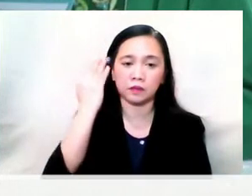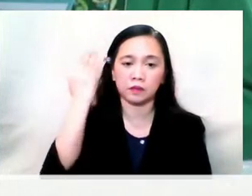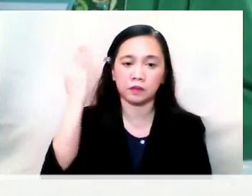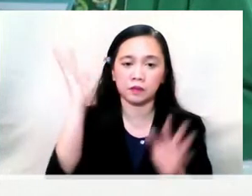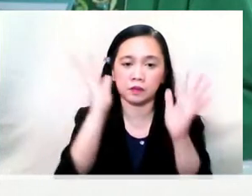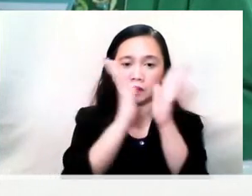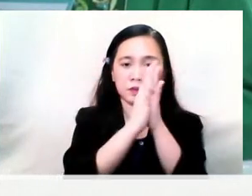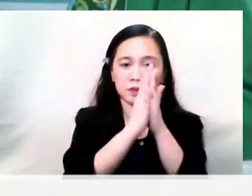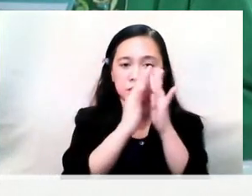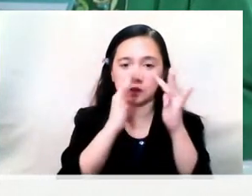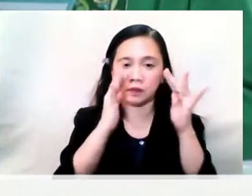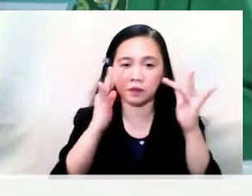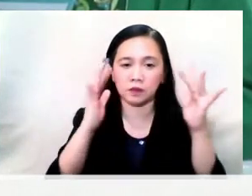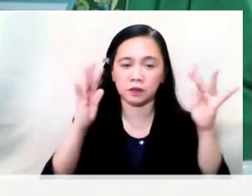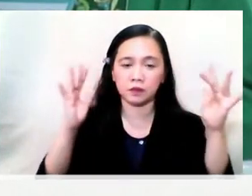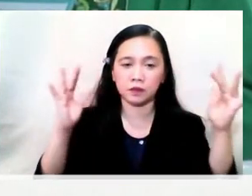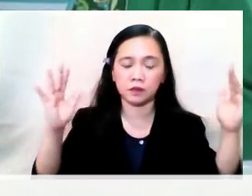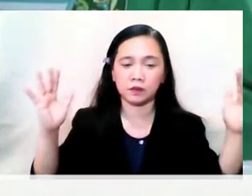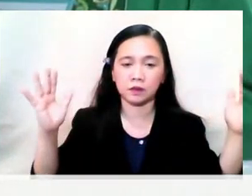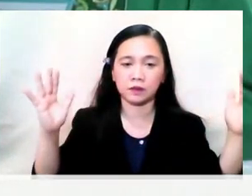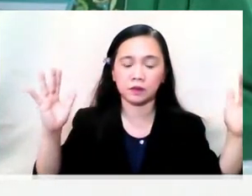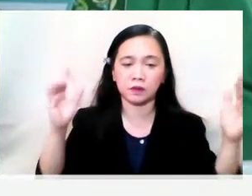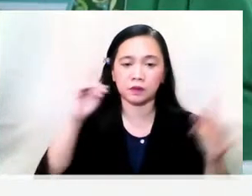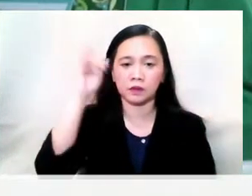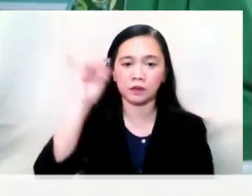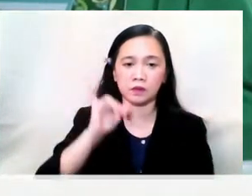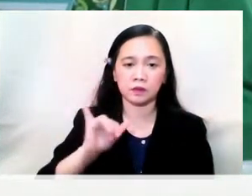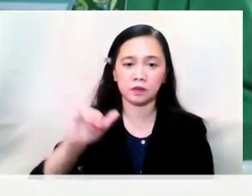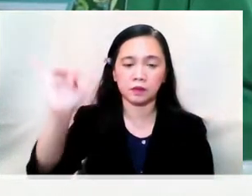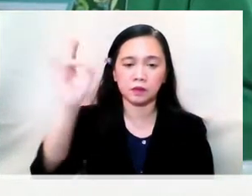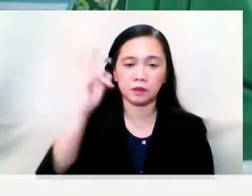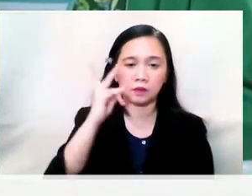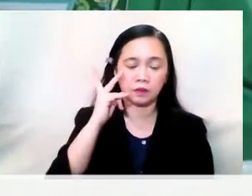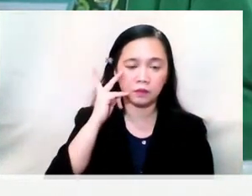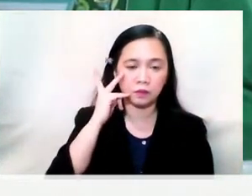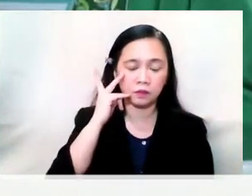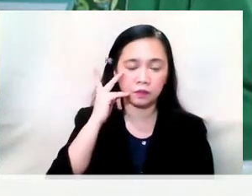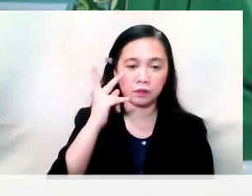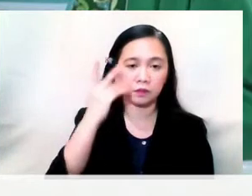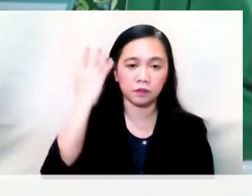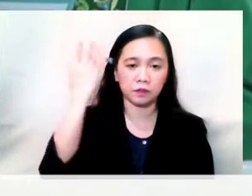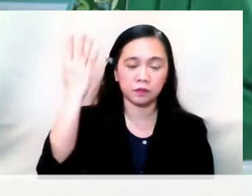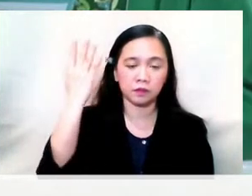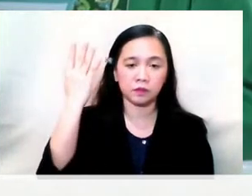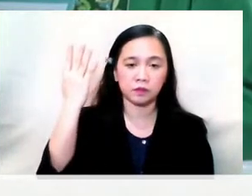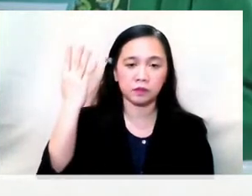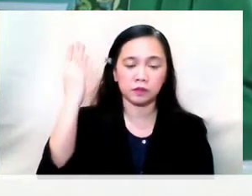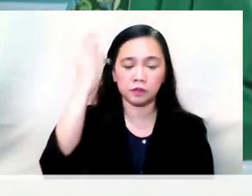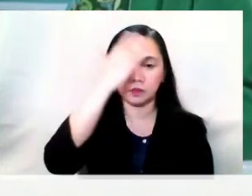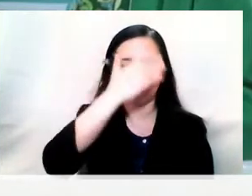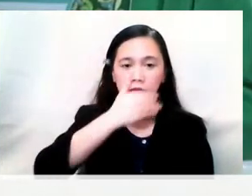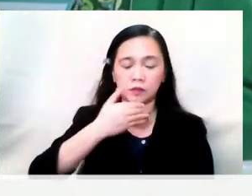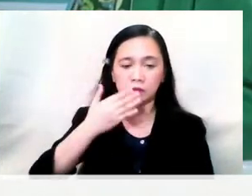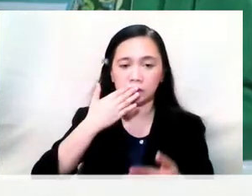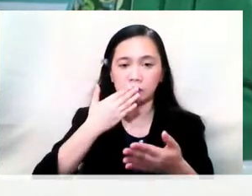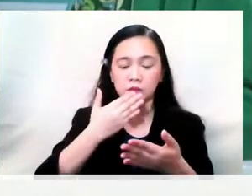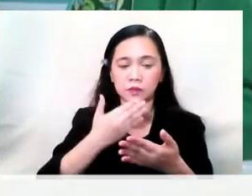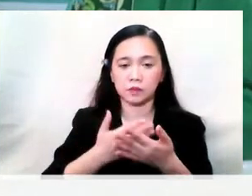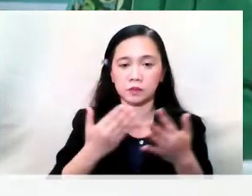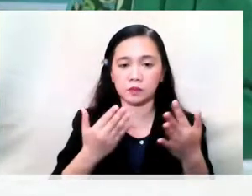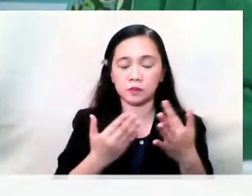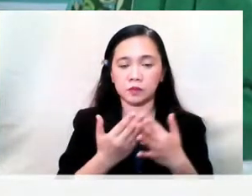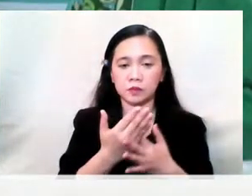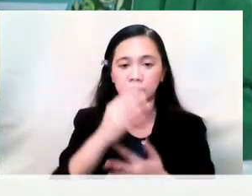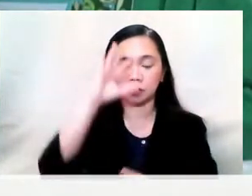kaningningang walang maliw, sapagkat aming masisilayan ang inyong kagandahan sa pamamagitan ng inyong